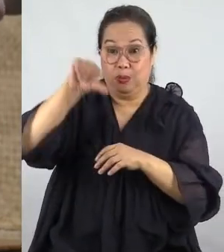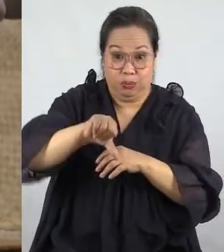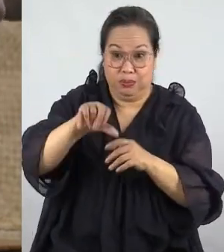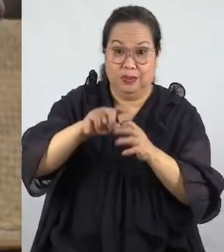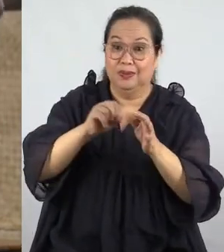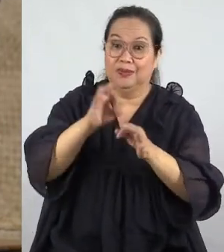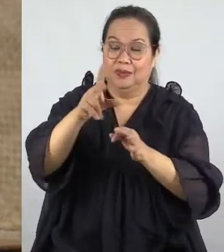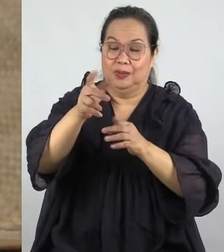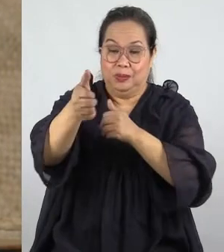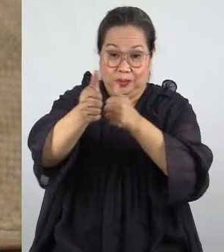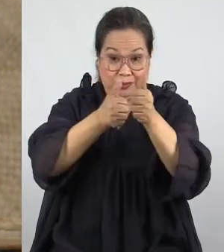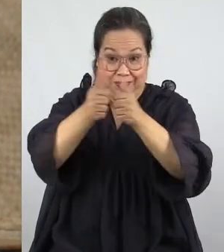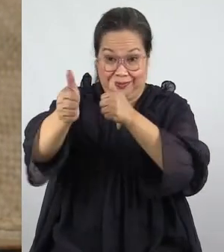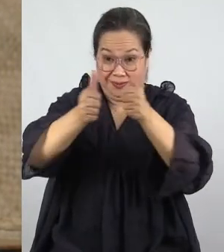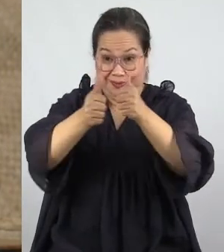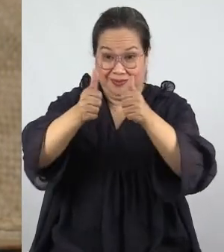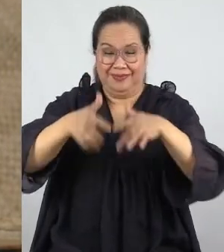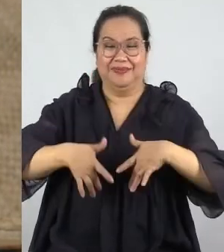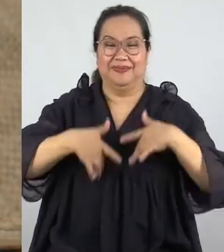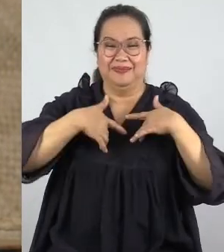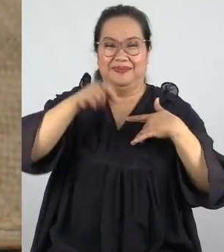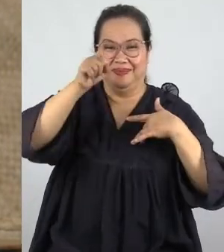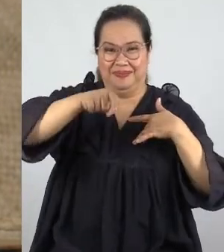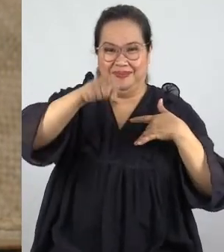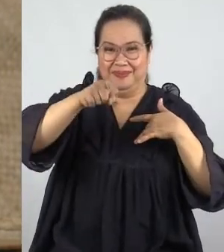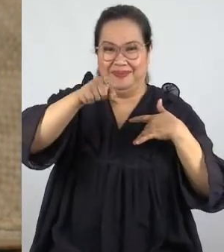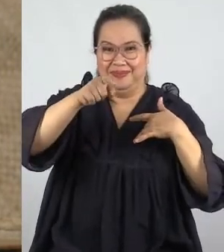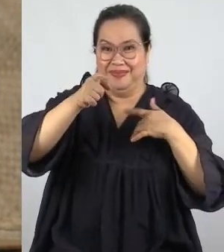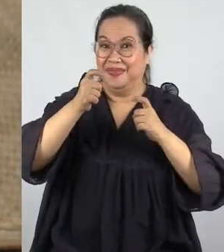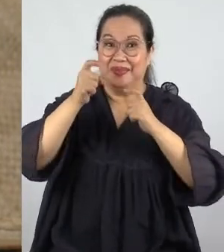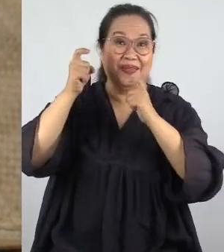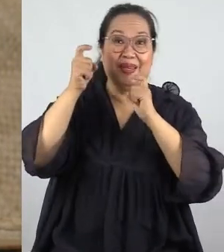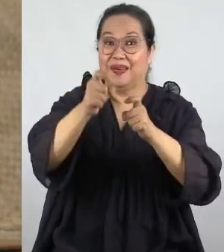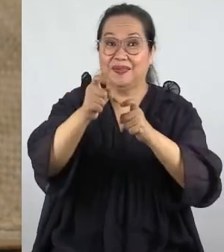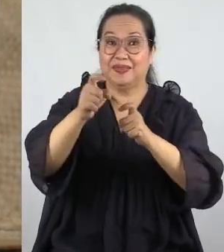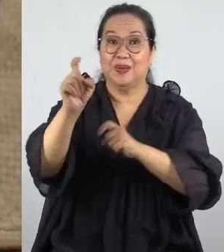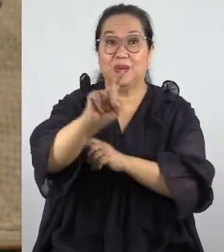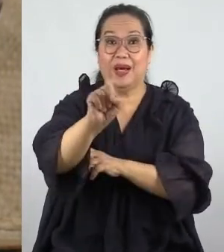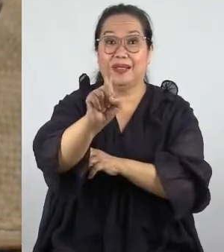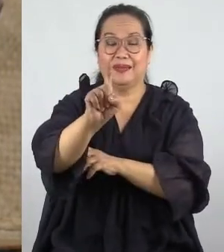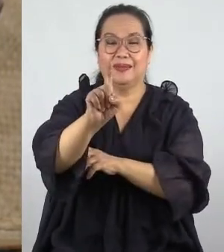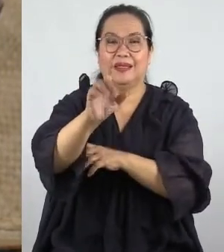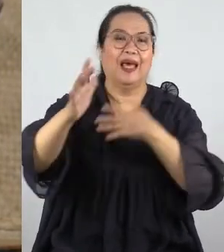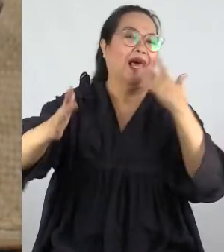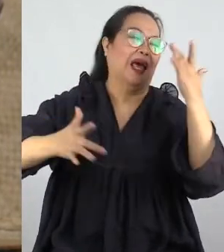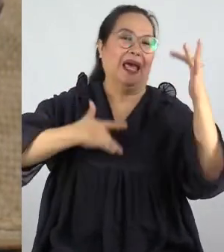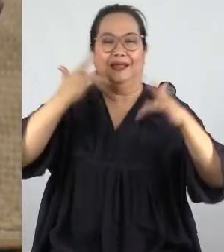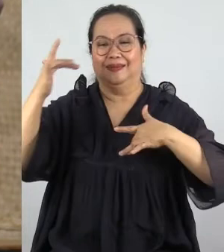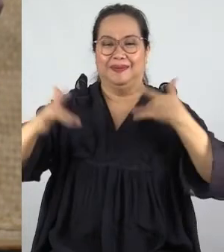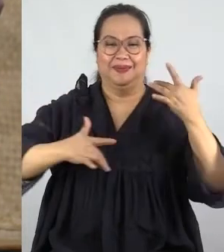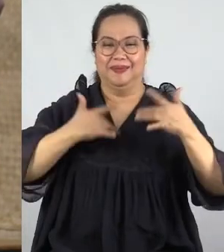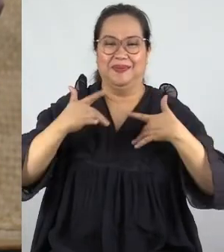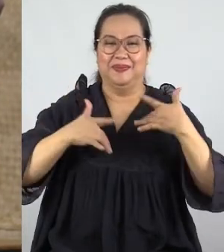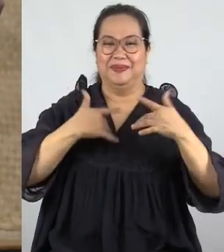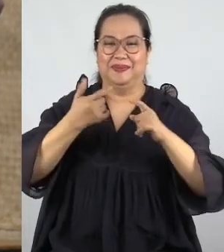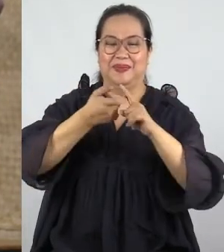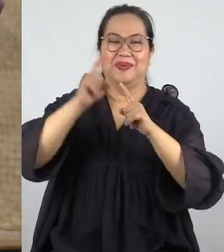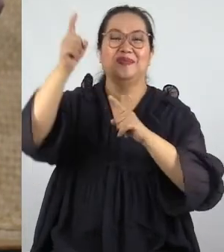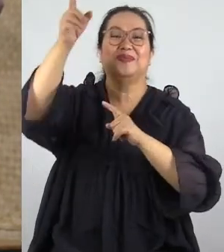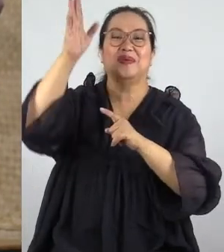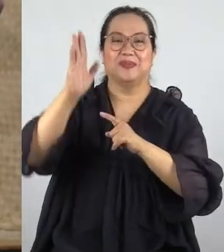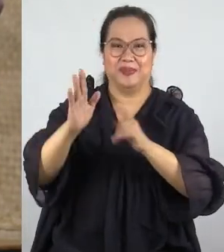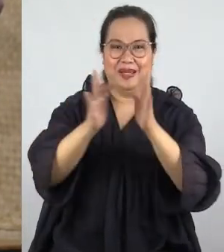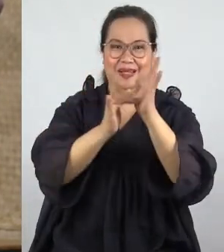pagtakbo sa karera ng buhay, ang nararapat nating insentibo ay ang kagalakan na nagmumula kay